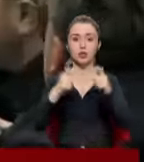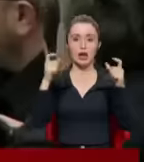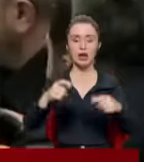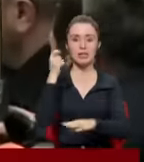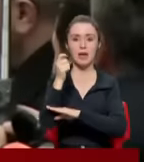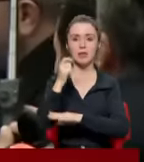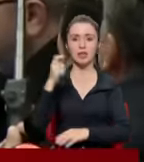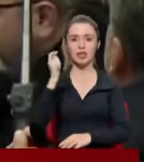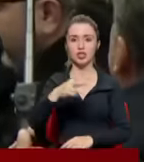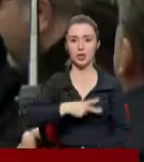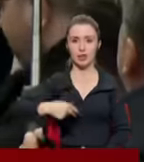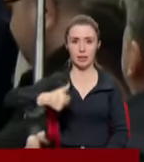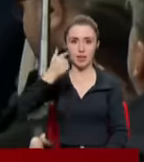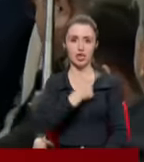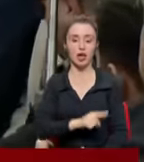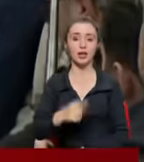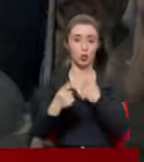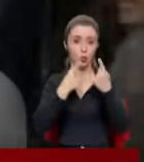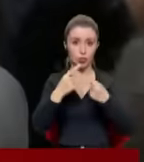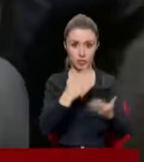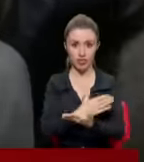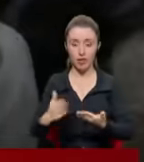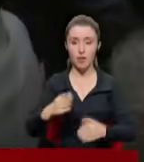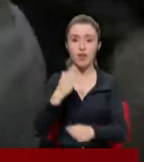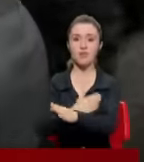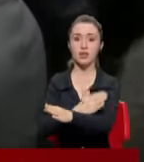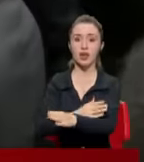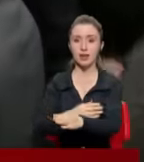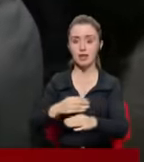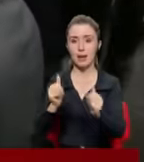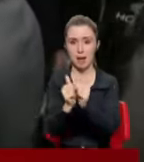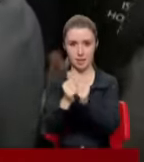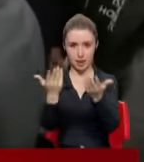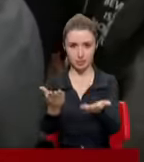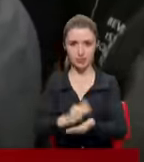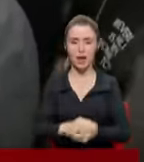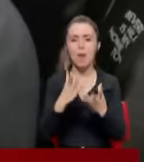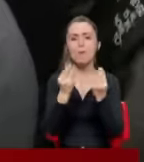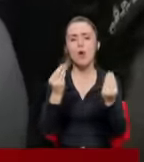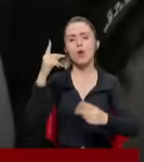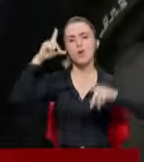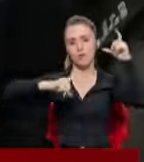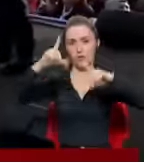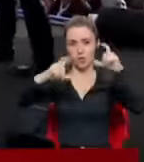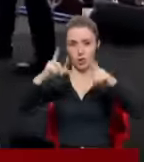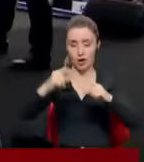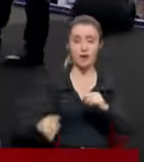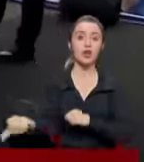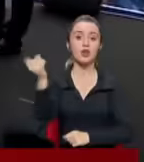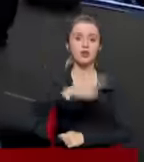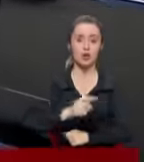mitingte ilçe belediye başkan adayı kürsüde konuşurken vatandaşın arasına girdi Murat kurum Bol bol fotoğraf çektirdi